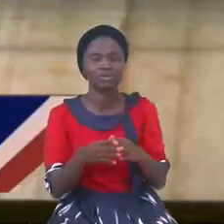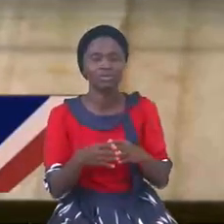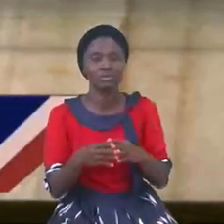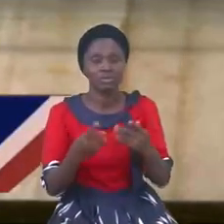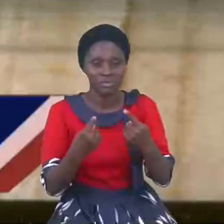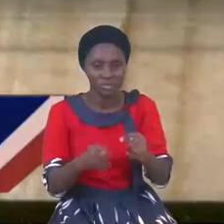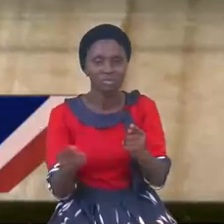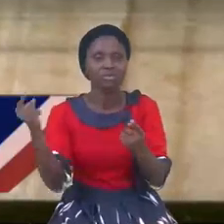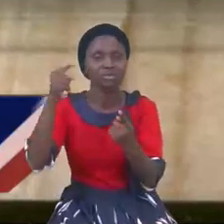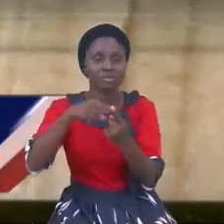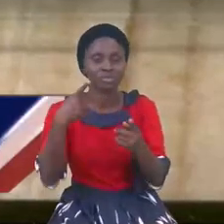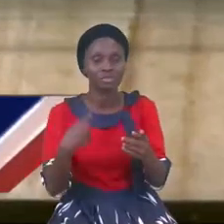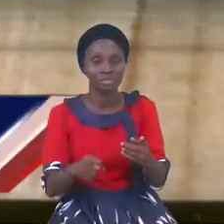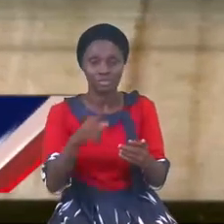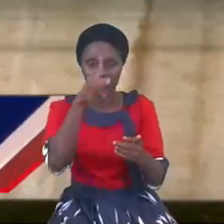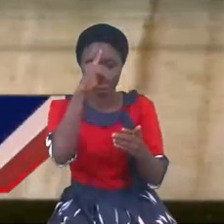Œuvrez,